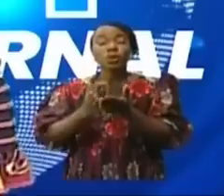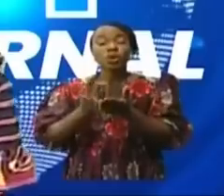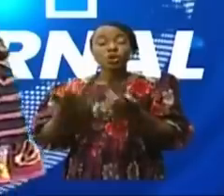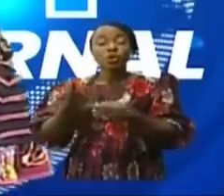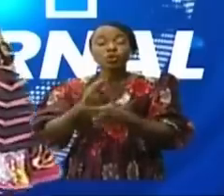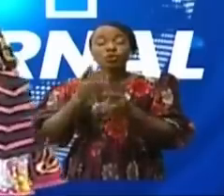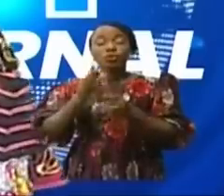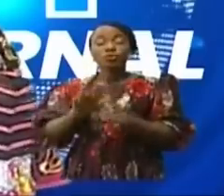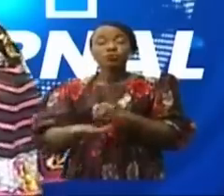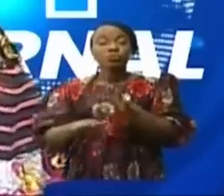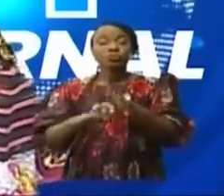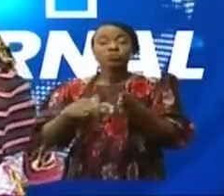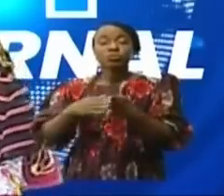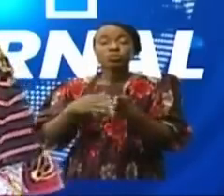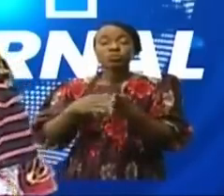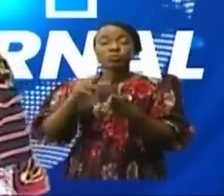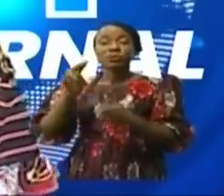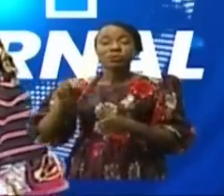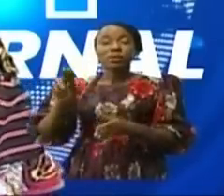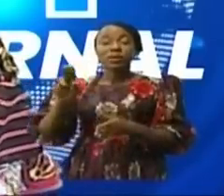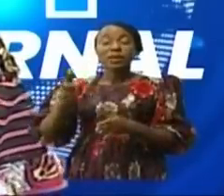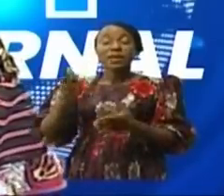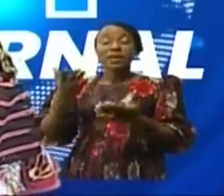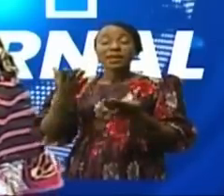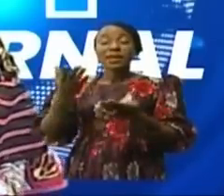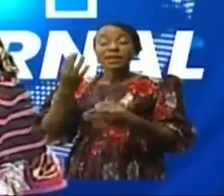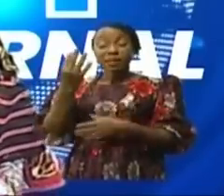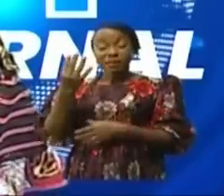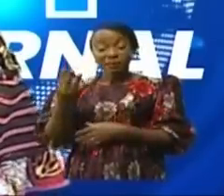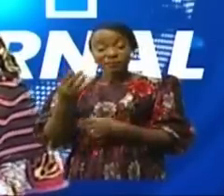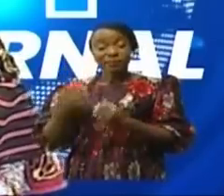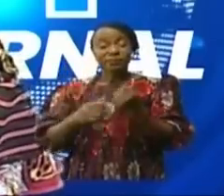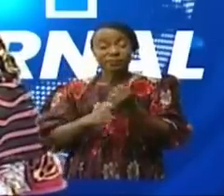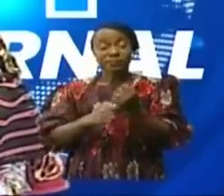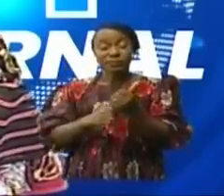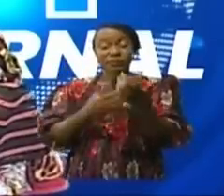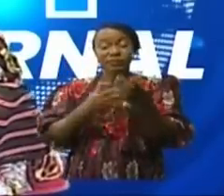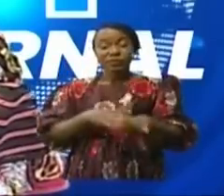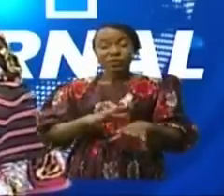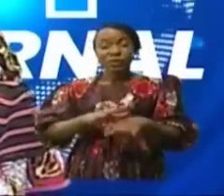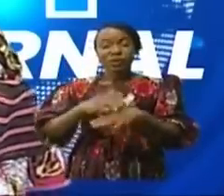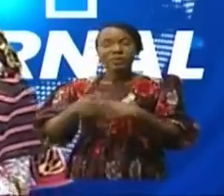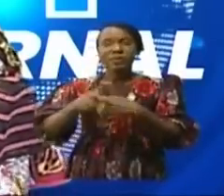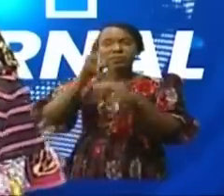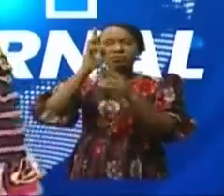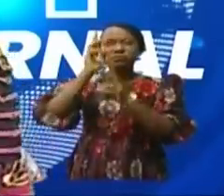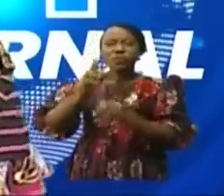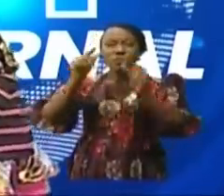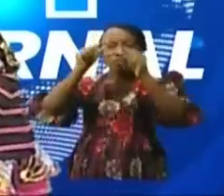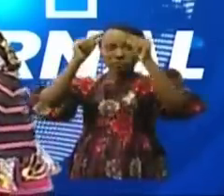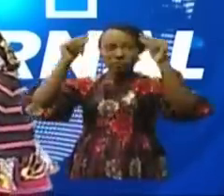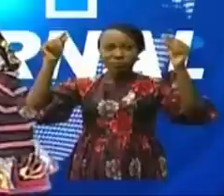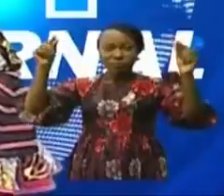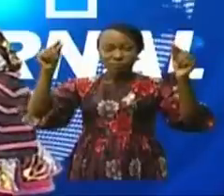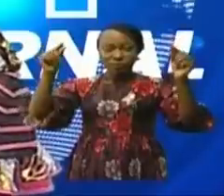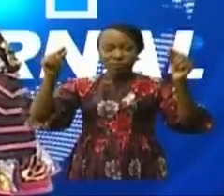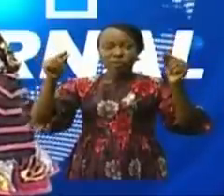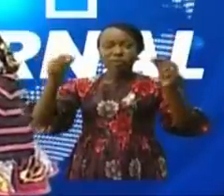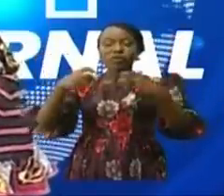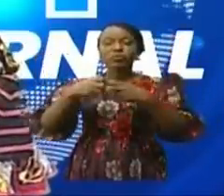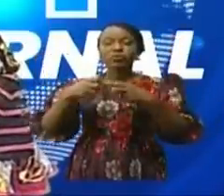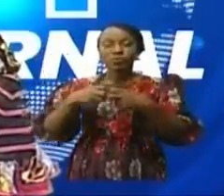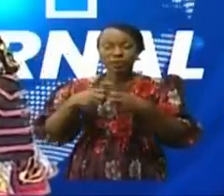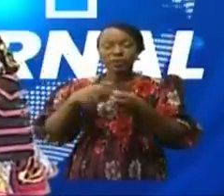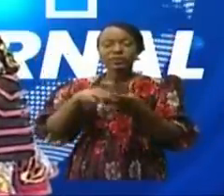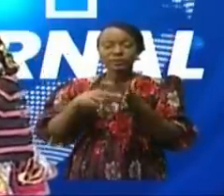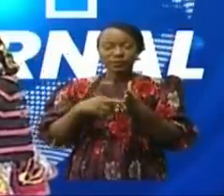population contre la MONUSCO. Quatre personnes sont mortes de suite d'une électrocution après quelques tirs de sommation. C'est le bilan provisoire de